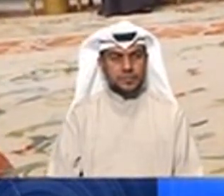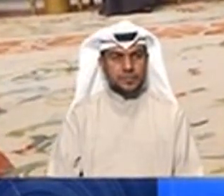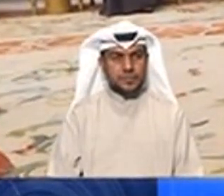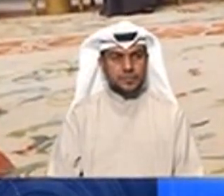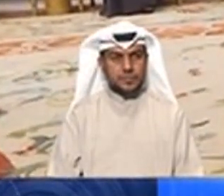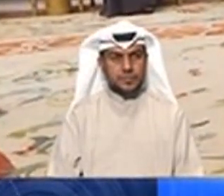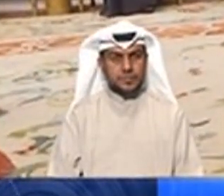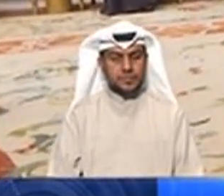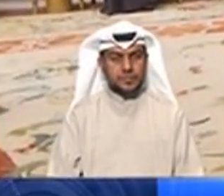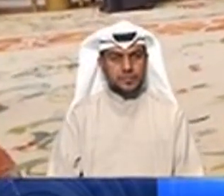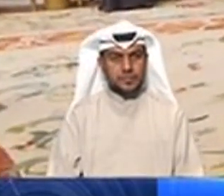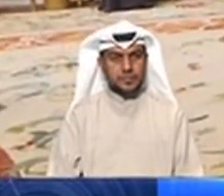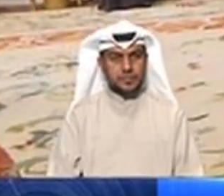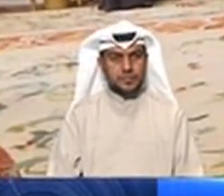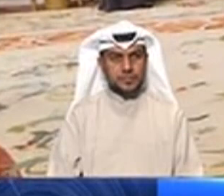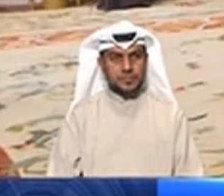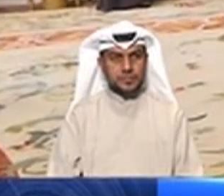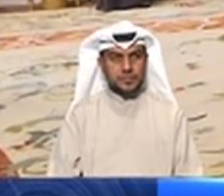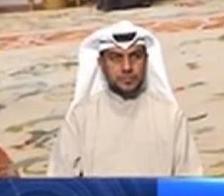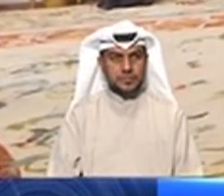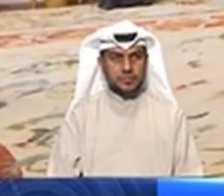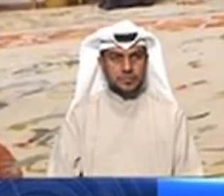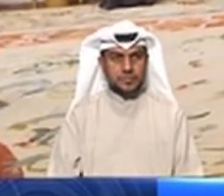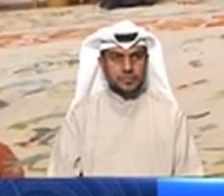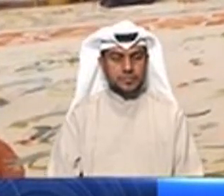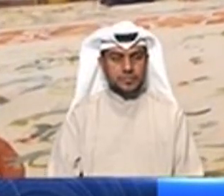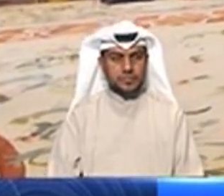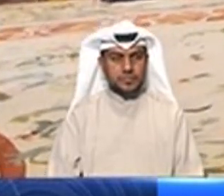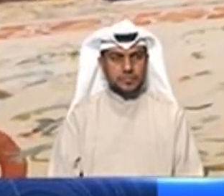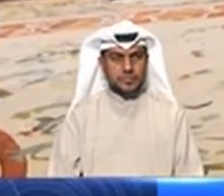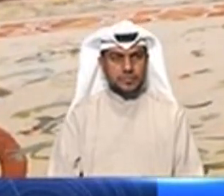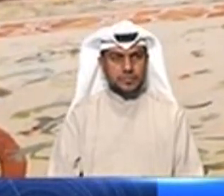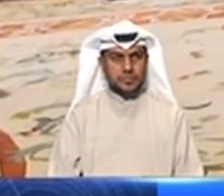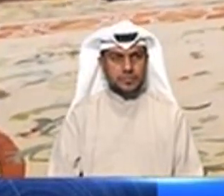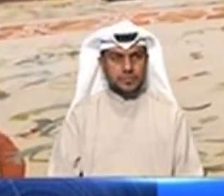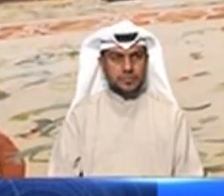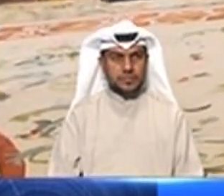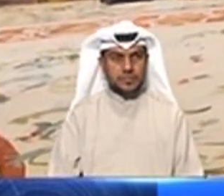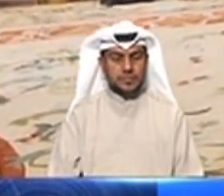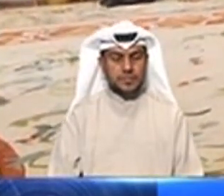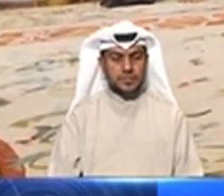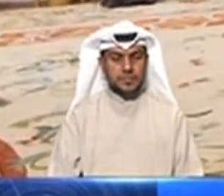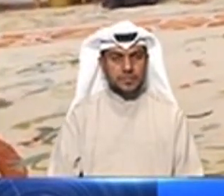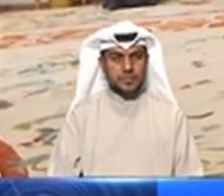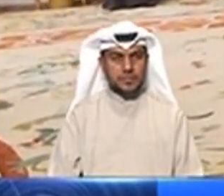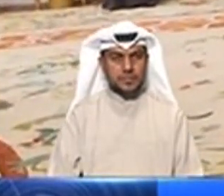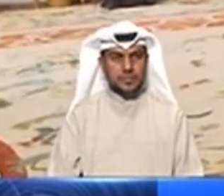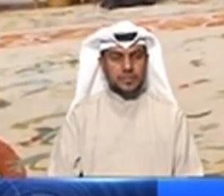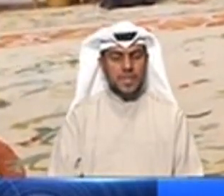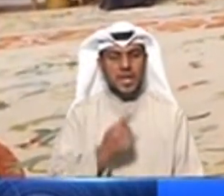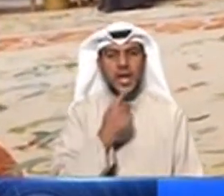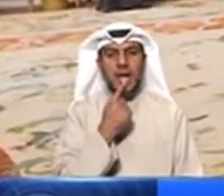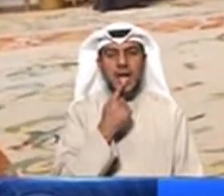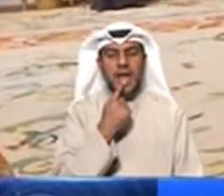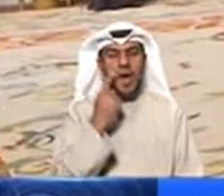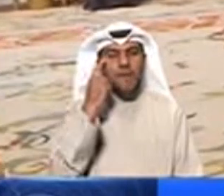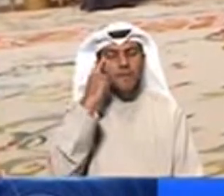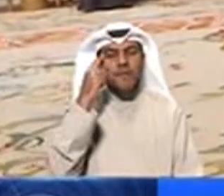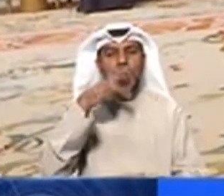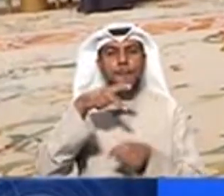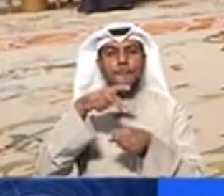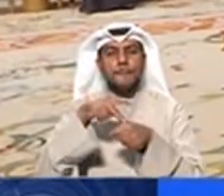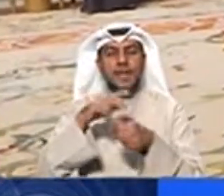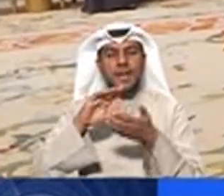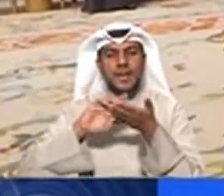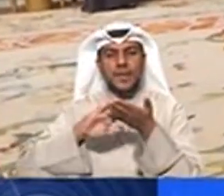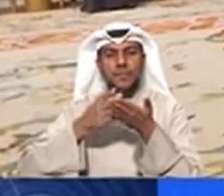Ambassador Extraordinary and Plenipotentiary of the Republic of the Philippines to the State of Kuwait. أوراق اعتمادي